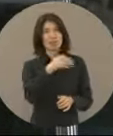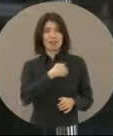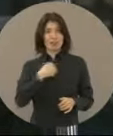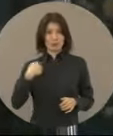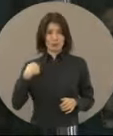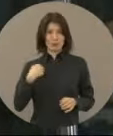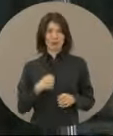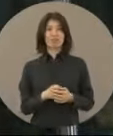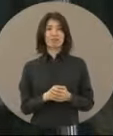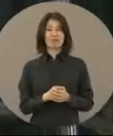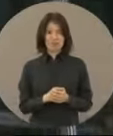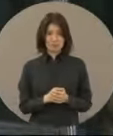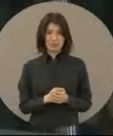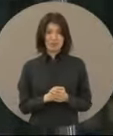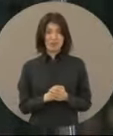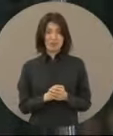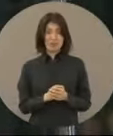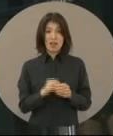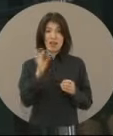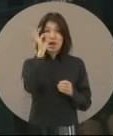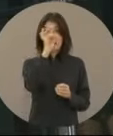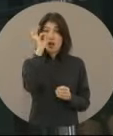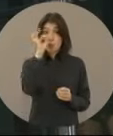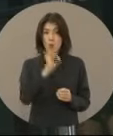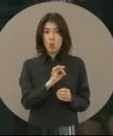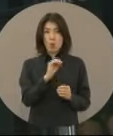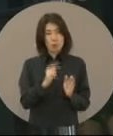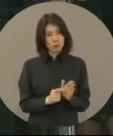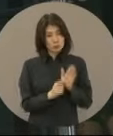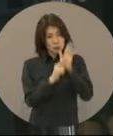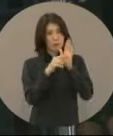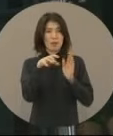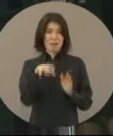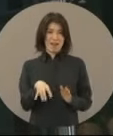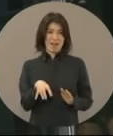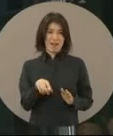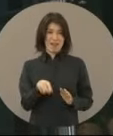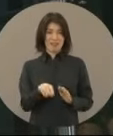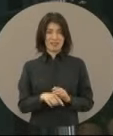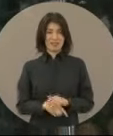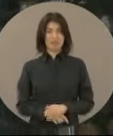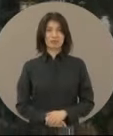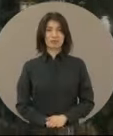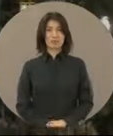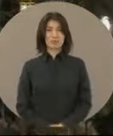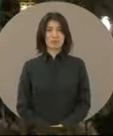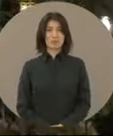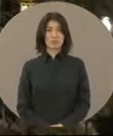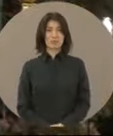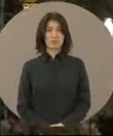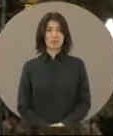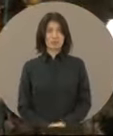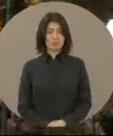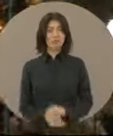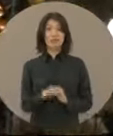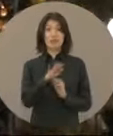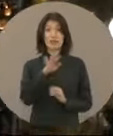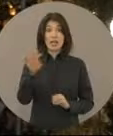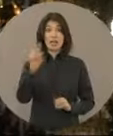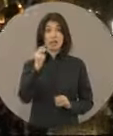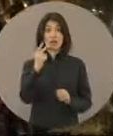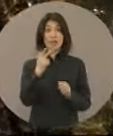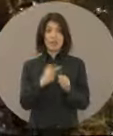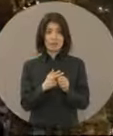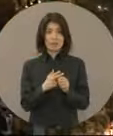ます。蔵造りの街並み同様、川越を代表する観光スポットになっています。平成17年